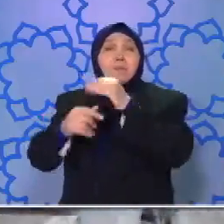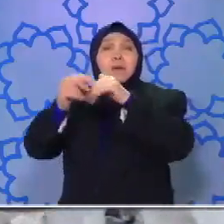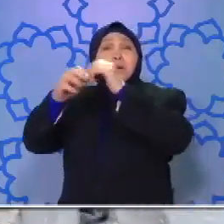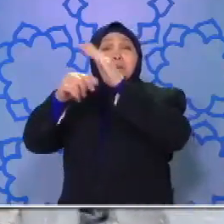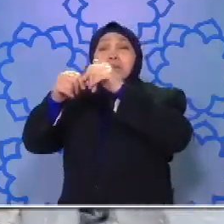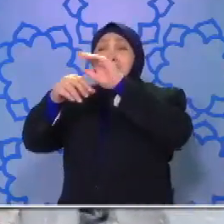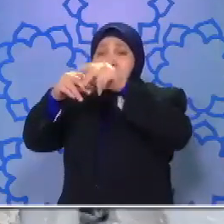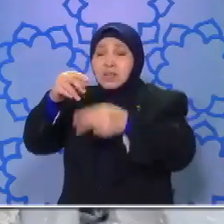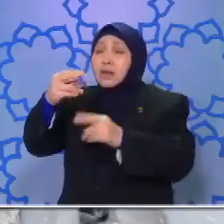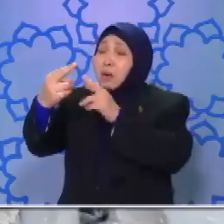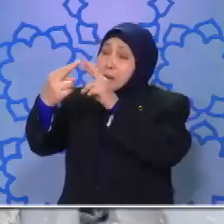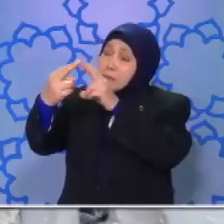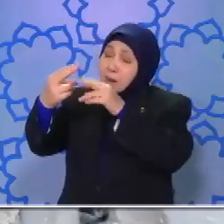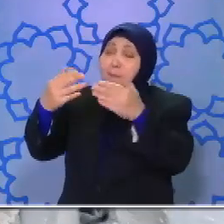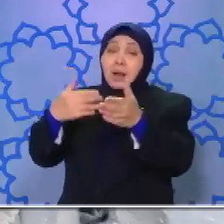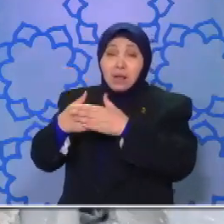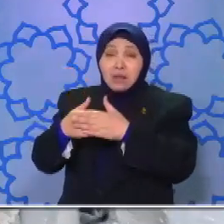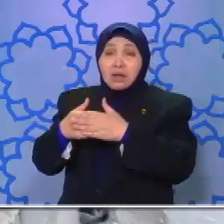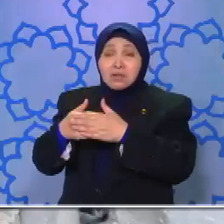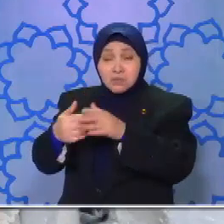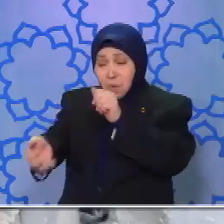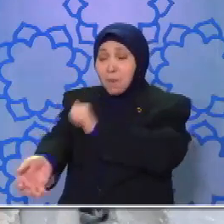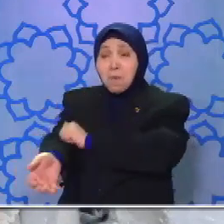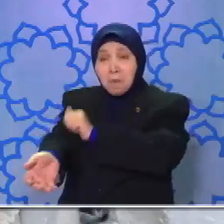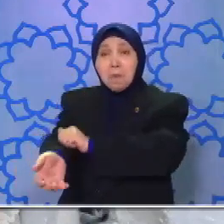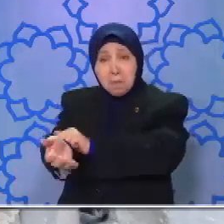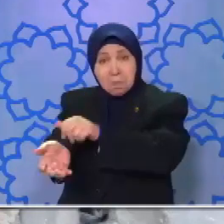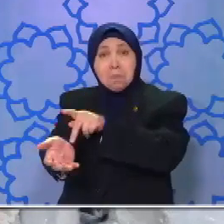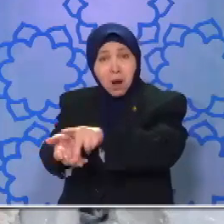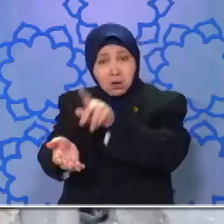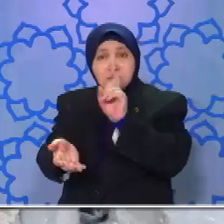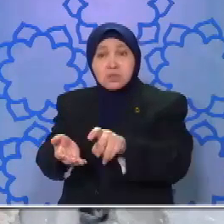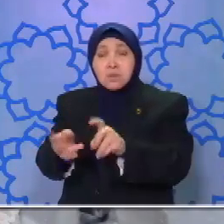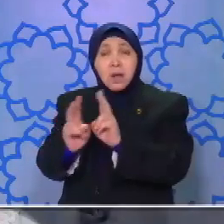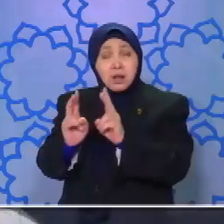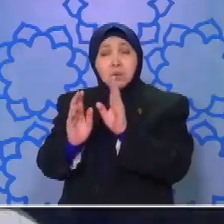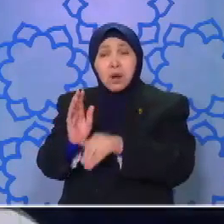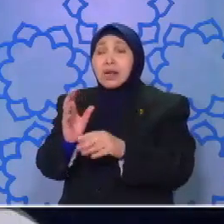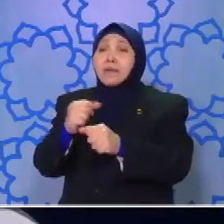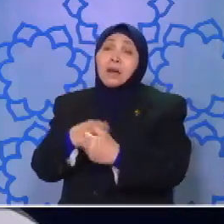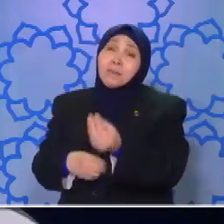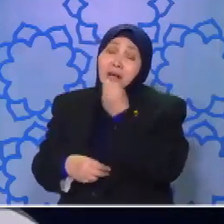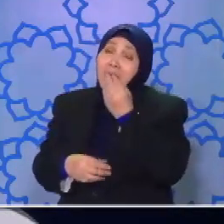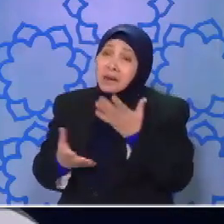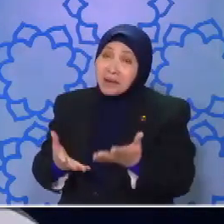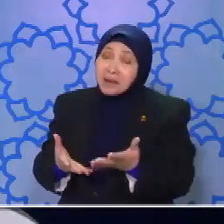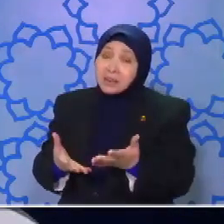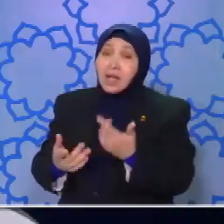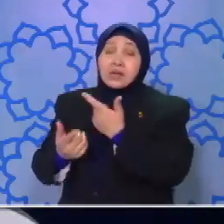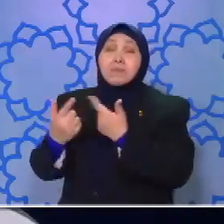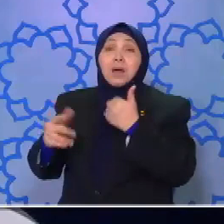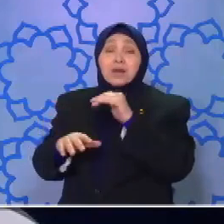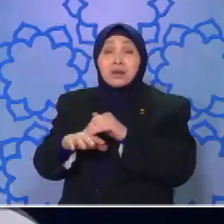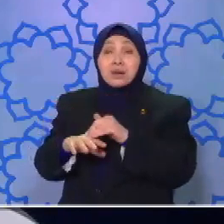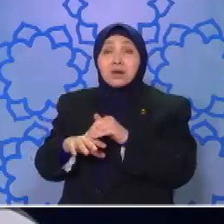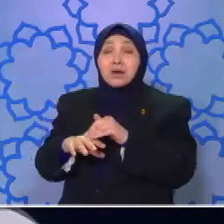runtuh macam ni nak bina balik ustaz, ya. Upahnya boleh tahan jugalah, kan, paling kurang pun dapatlah makanan ke, ya,